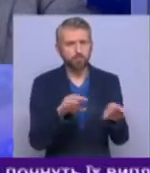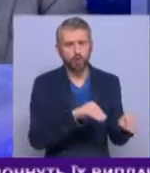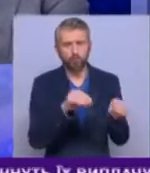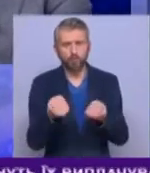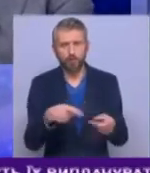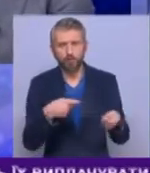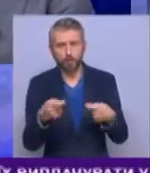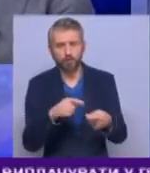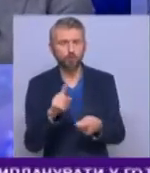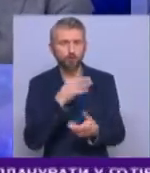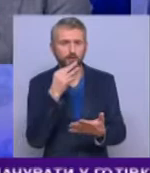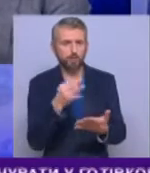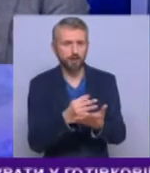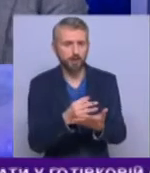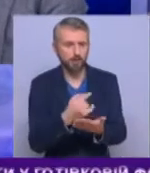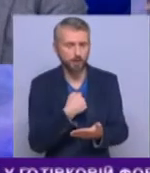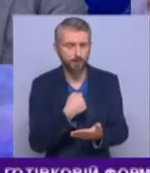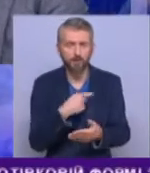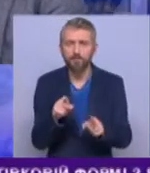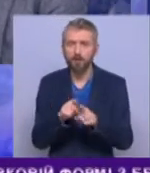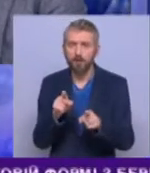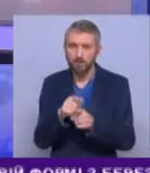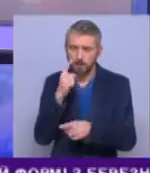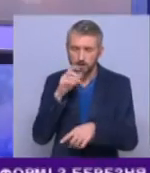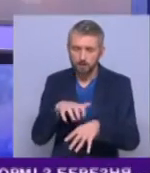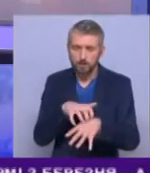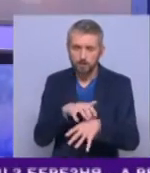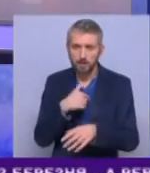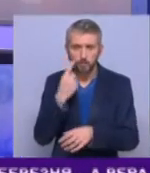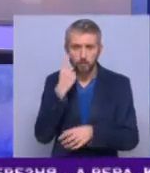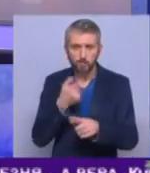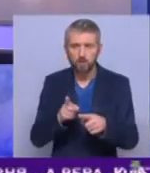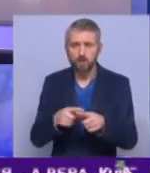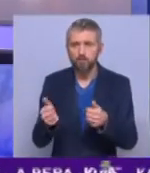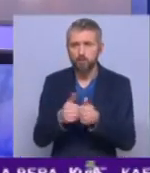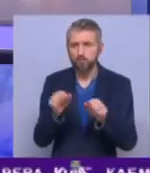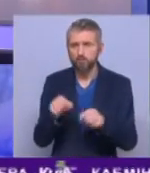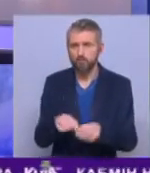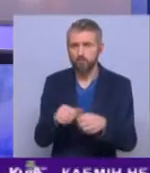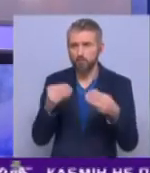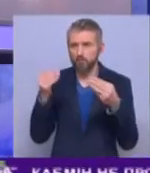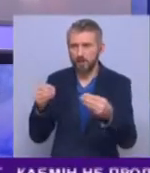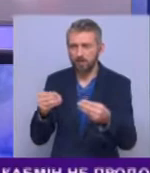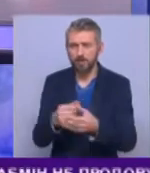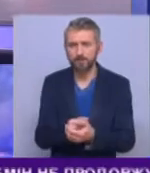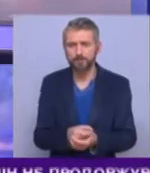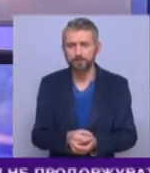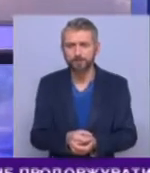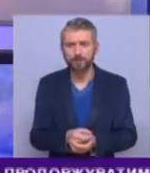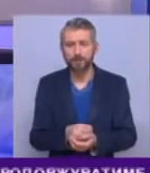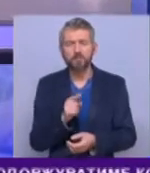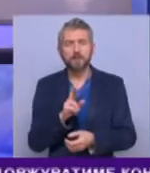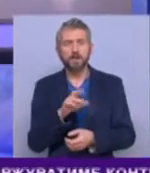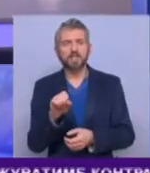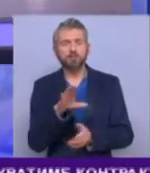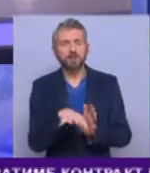за що безпосередньо відповідаю. Ну, все одно ж воно мулює, окей, зараз я думаю, що це десь поруч можна поставити. У вас, як європейський